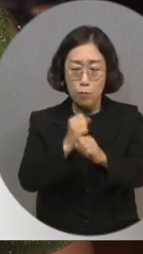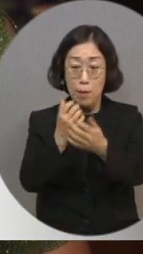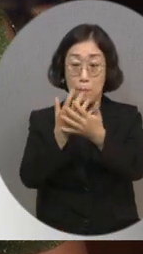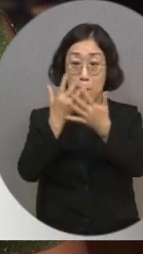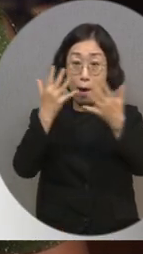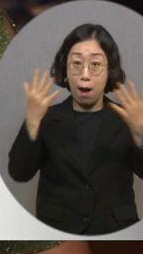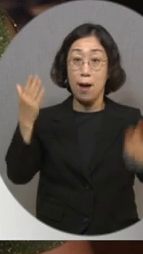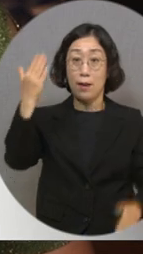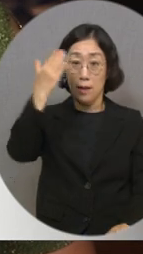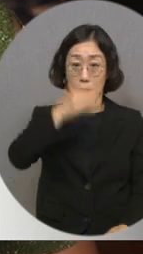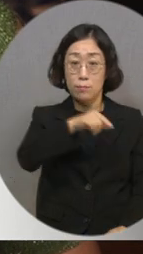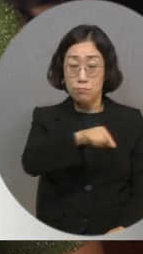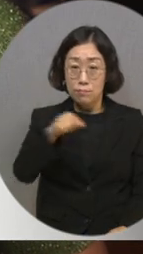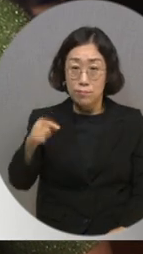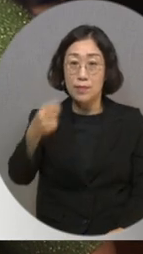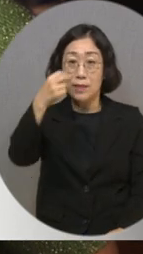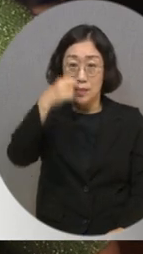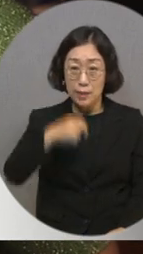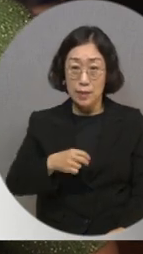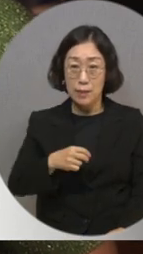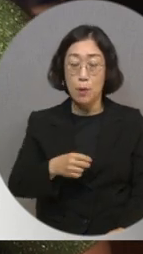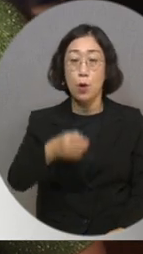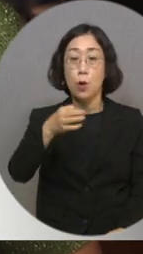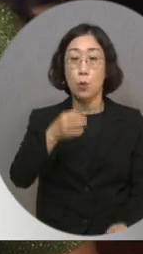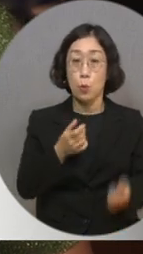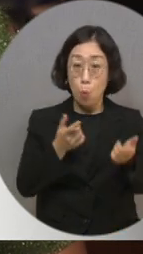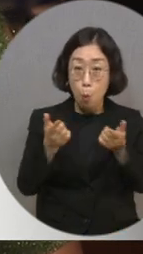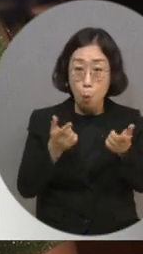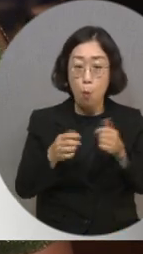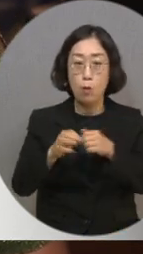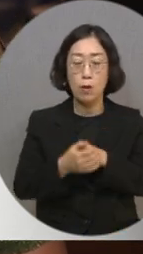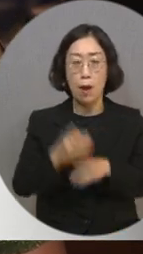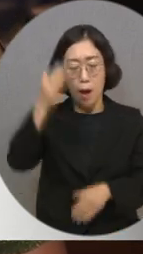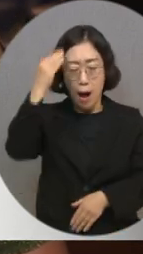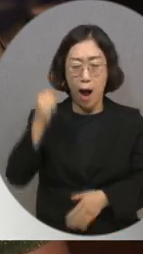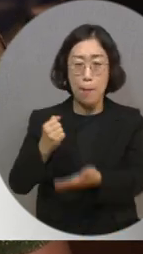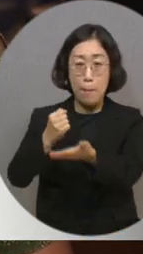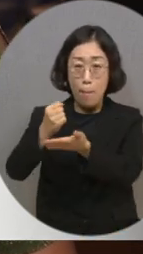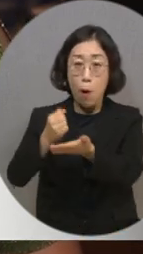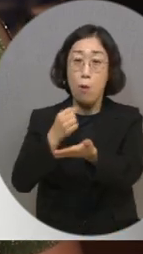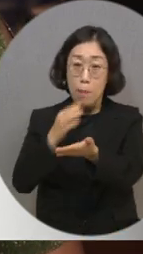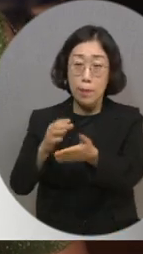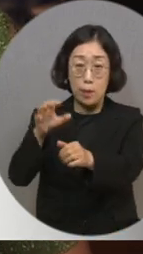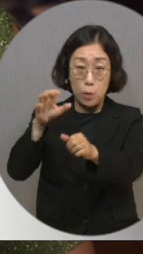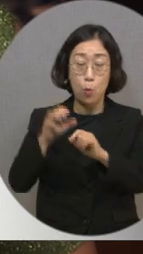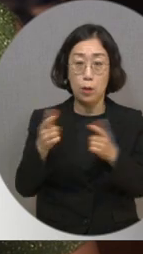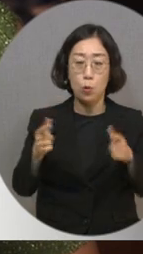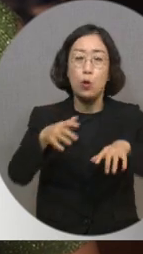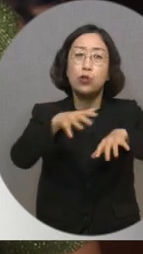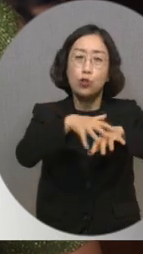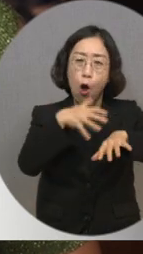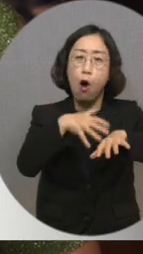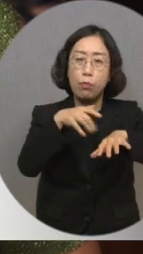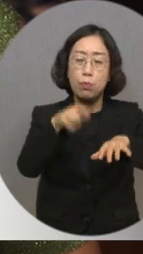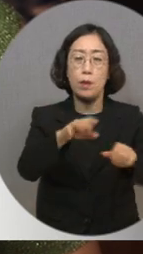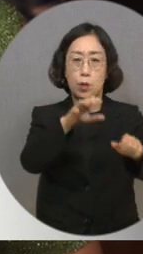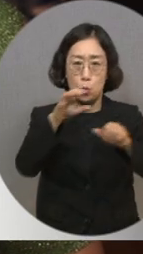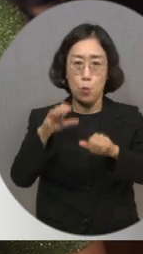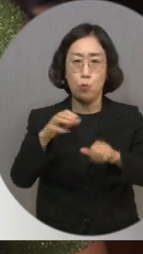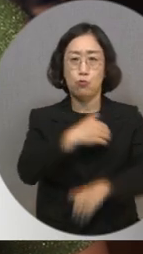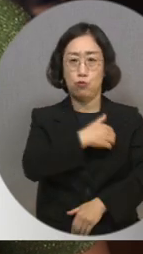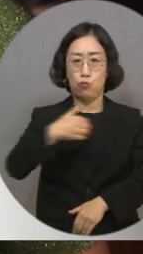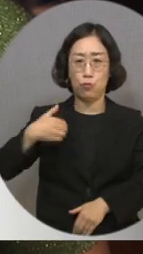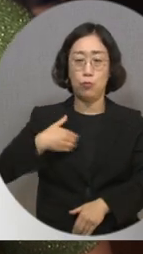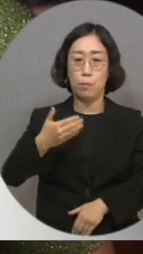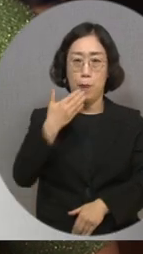그런 중첩과 농담의 효과가 단순히 먹에만 구현이 되는 것이 아니라 천에서도 충분히 그런 구현이